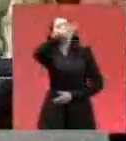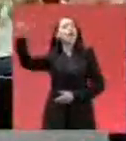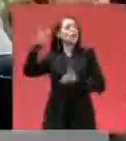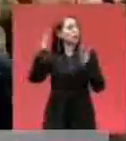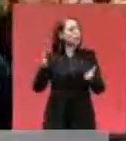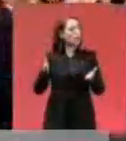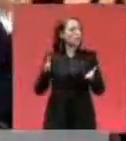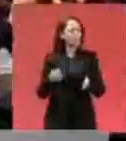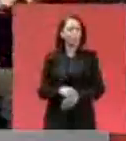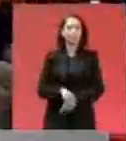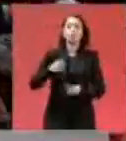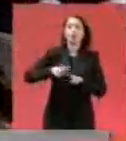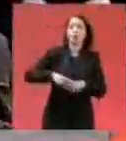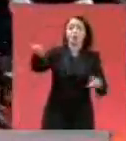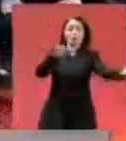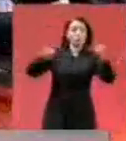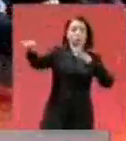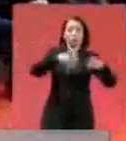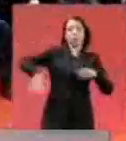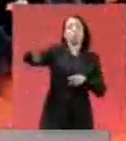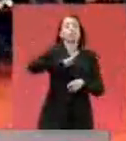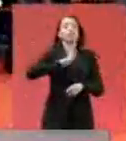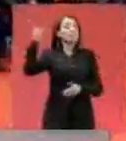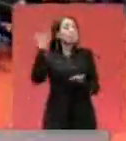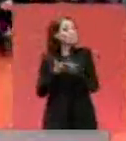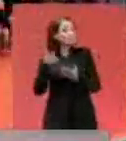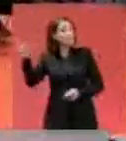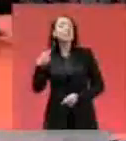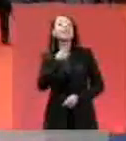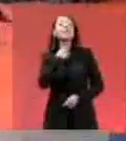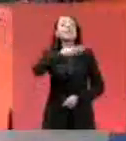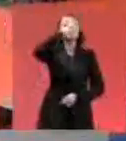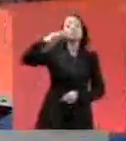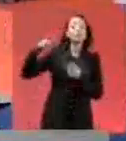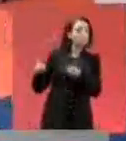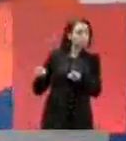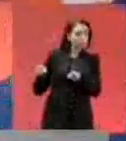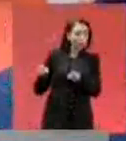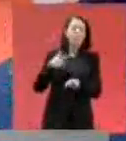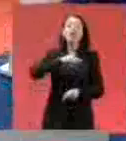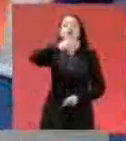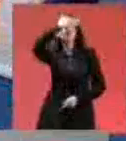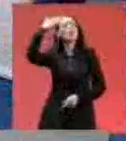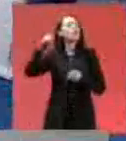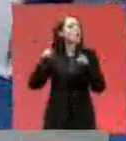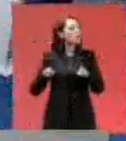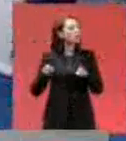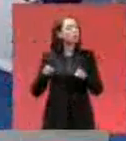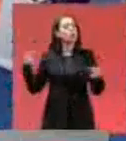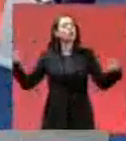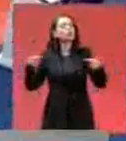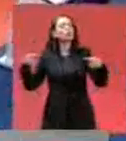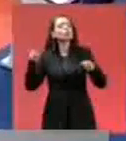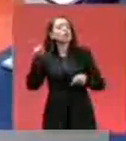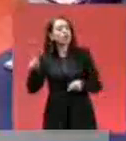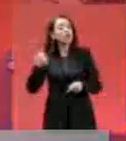που στέρισαν από τον ελληνικό λαό. Ζητάνε την ήττα του ΣΥΡΙΖΑ για να αθωώσουν τους ενόχους και